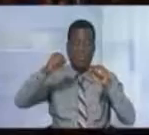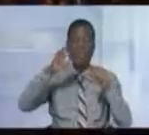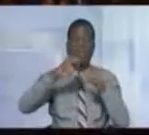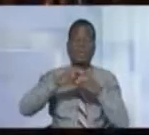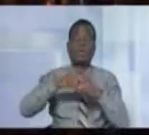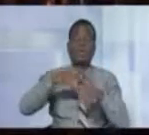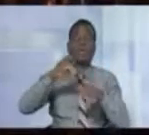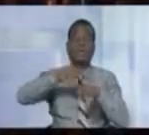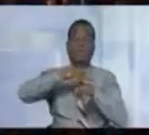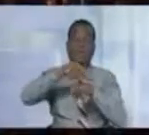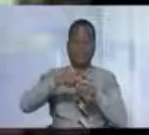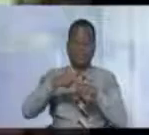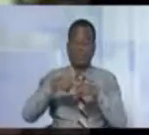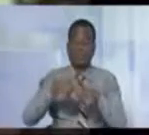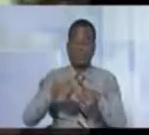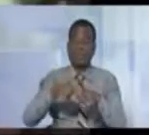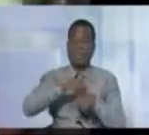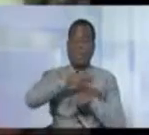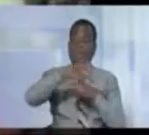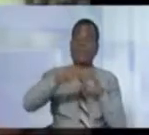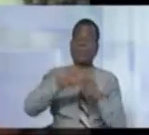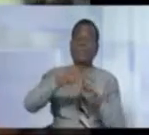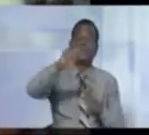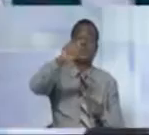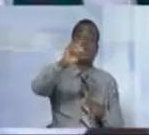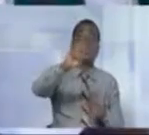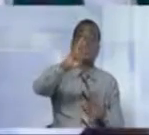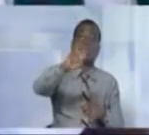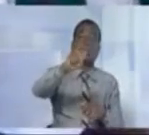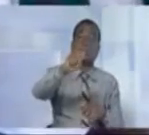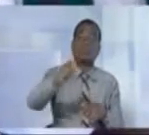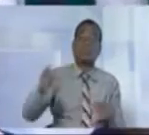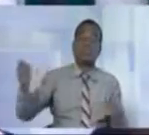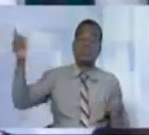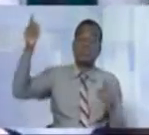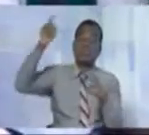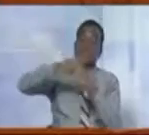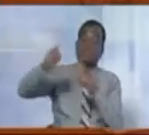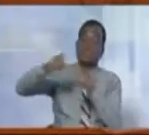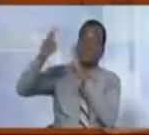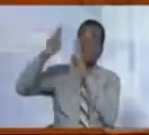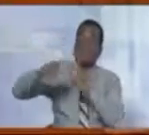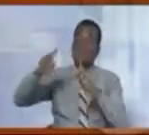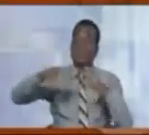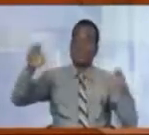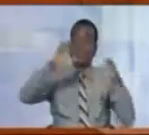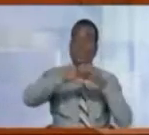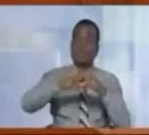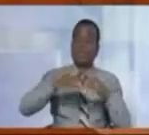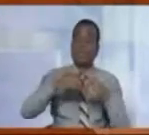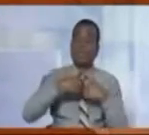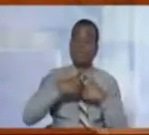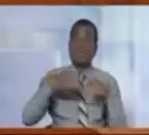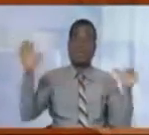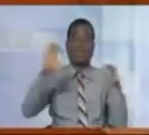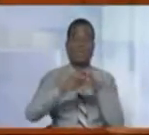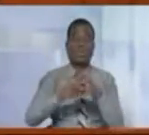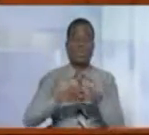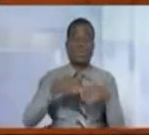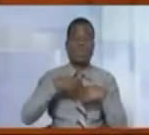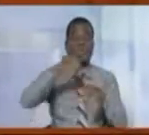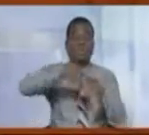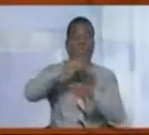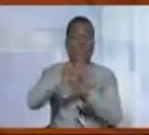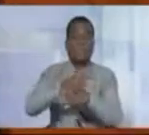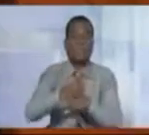production animale de Touba à Dianra en passant par wadinou les coordinations locales de la Fédération été